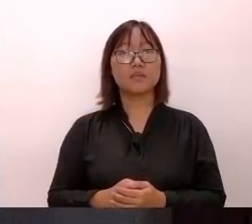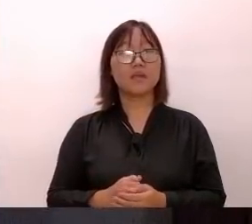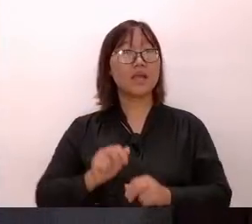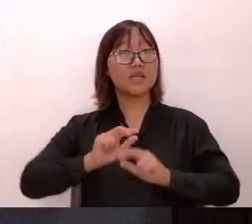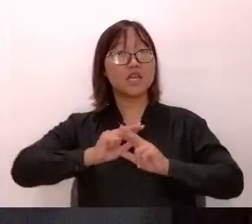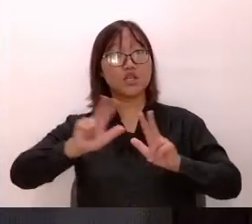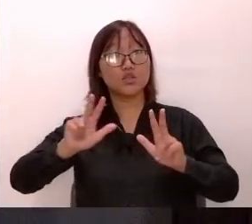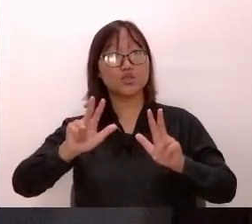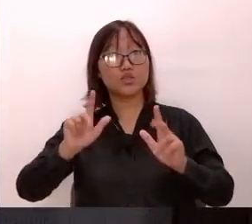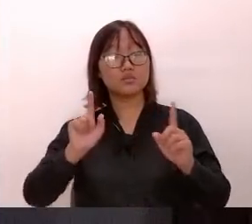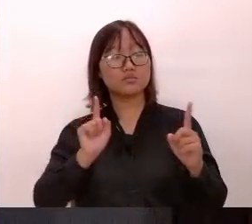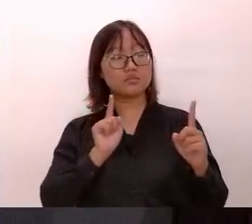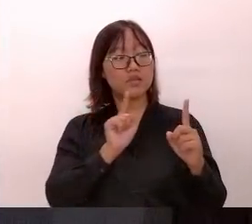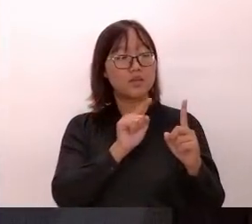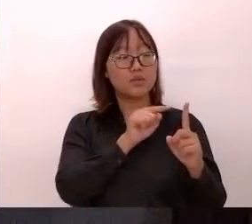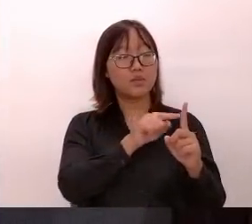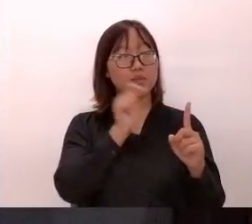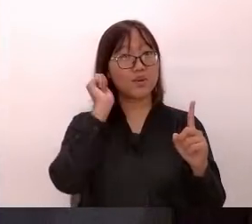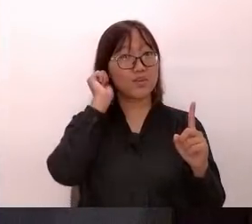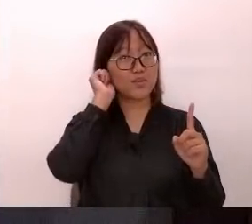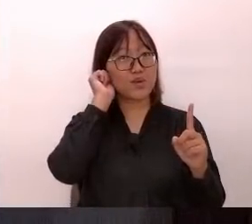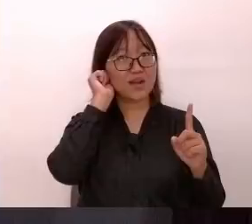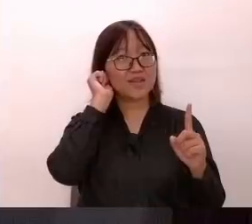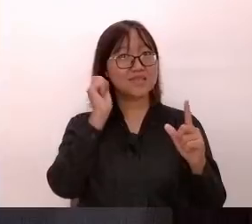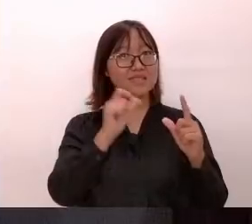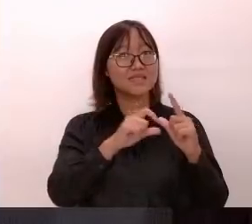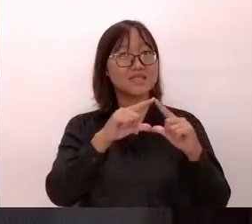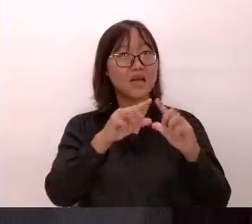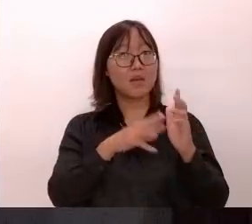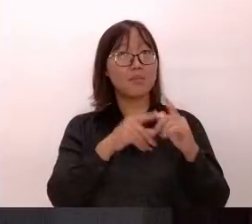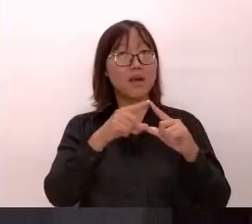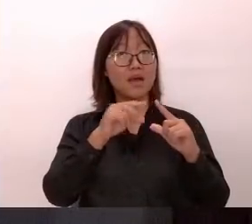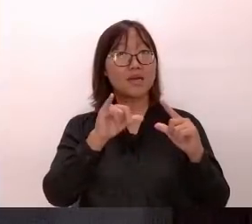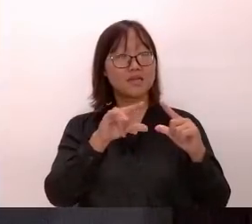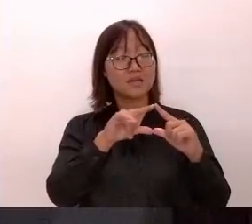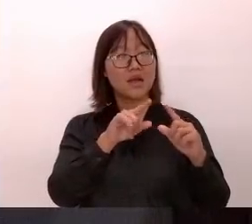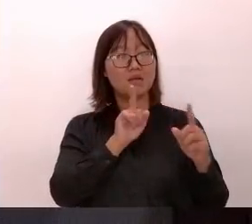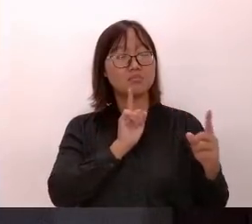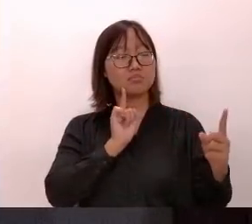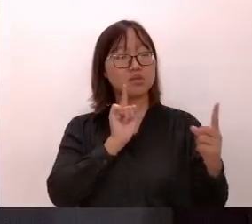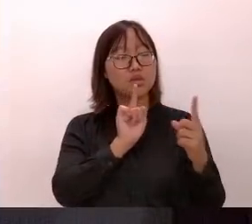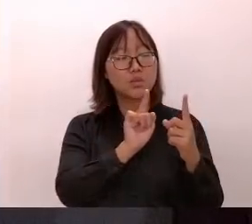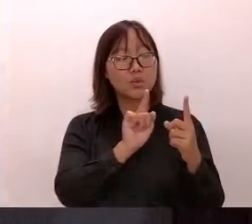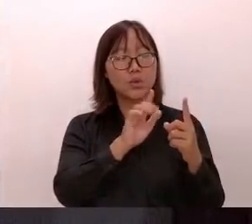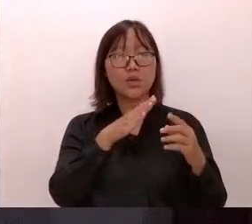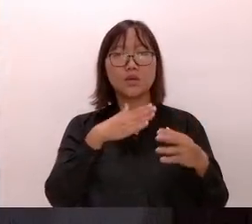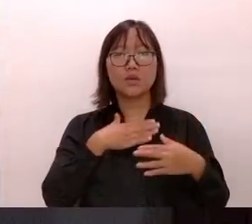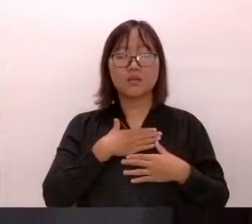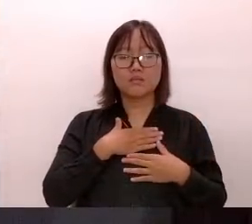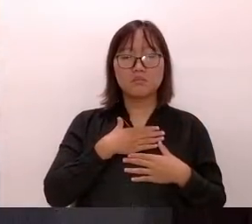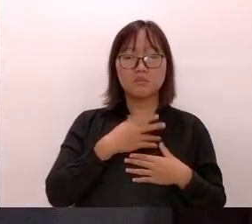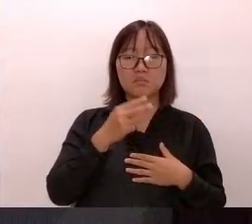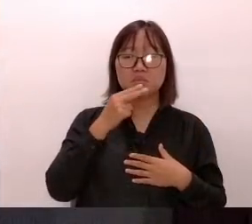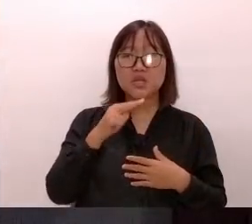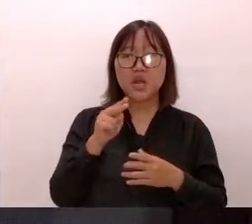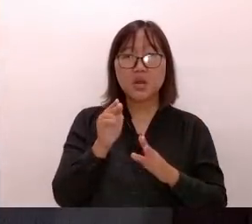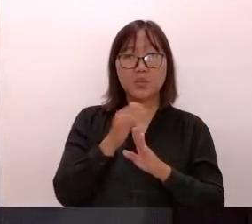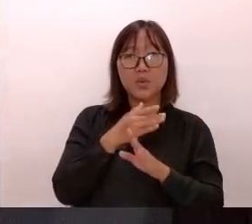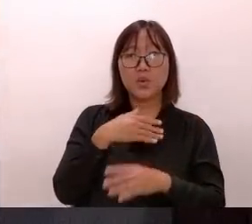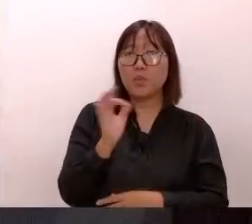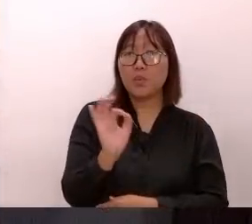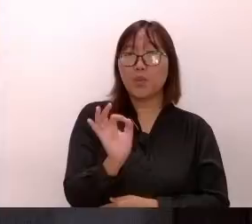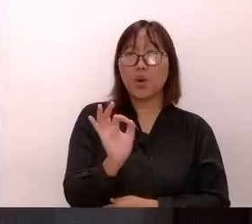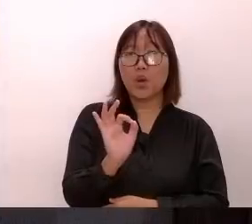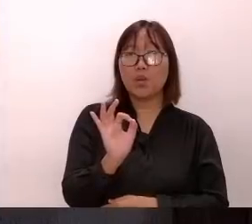kemudian percaya kepada Yesus bahkan pulang dengan penuh semangat mewartakan Yesus sebagai Mesias